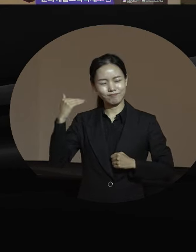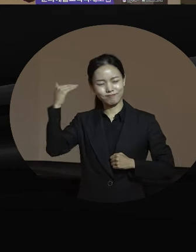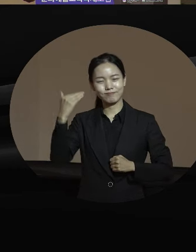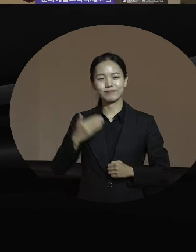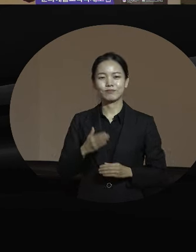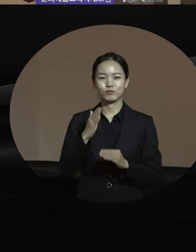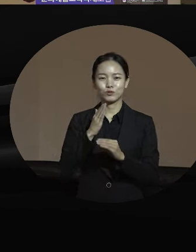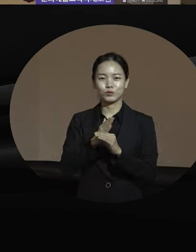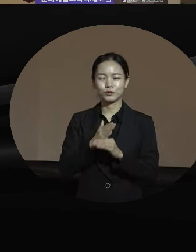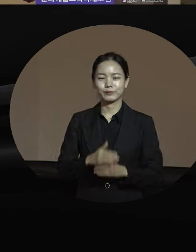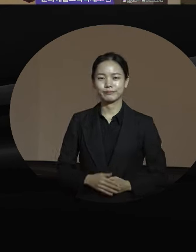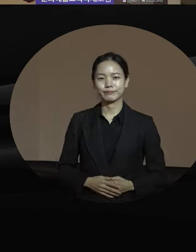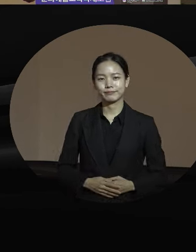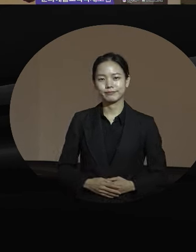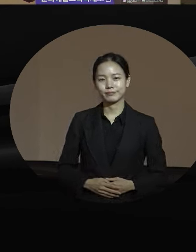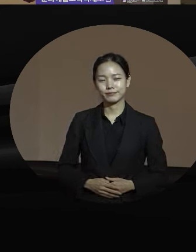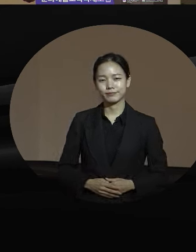있습니다.